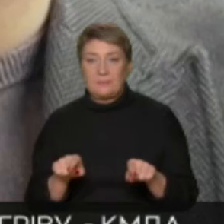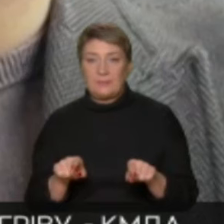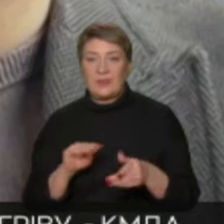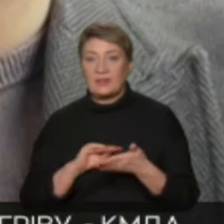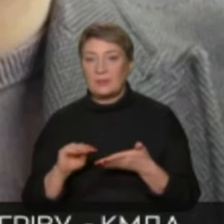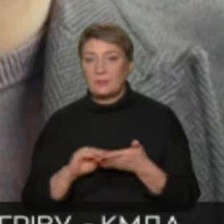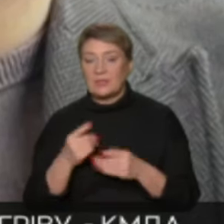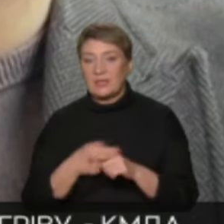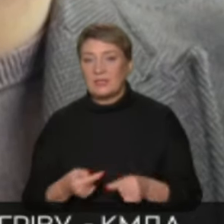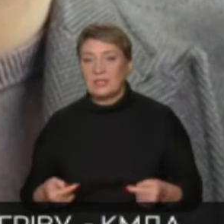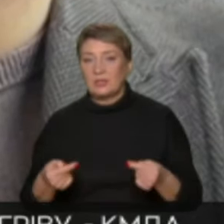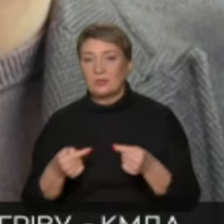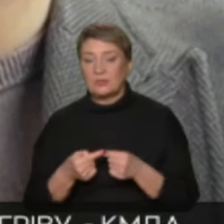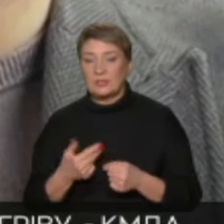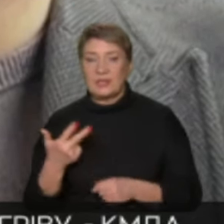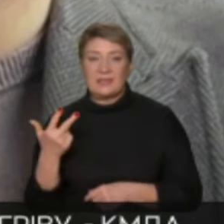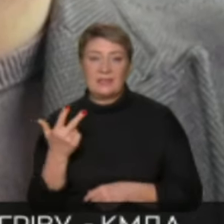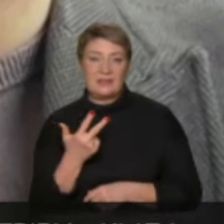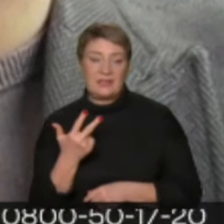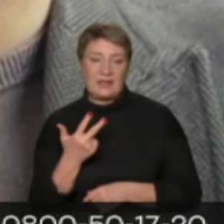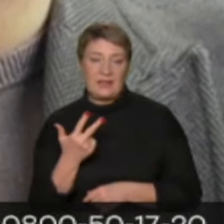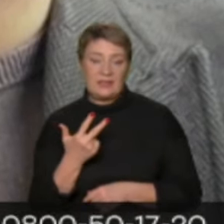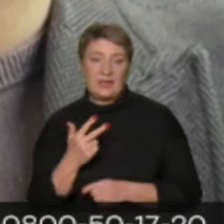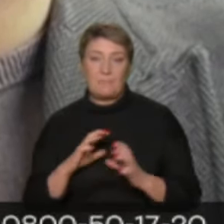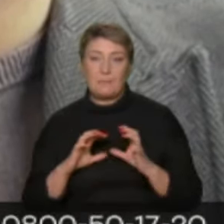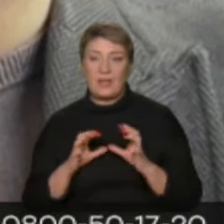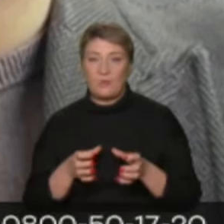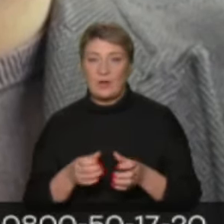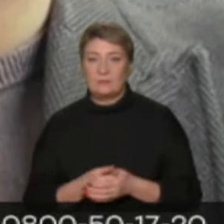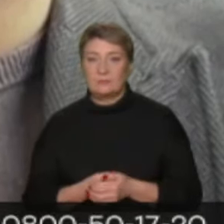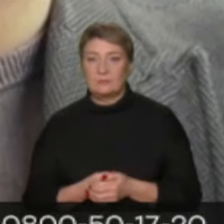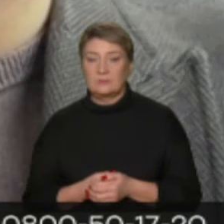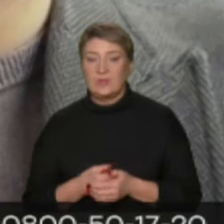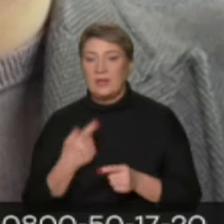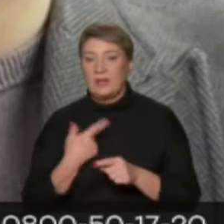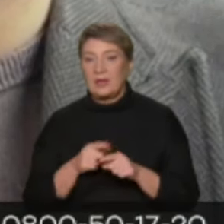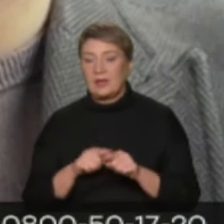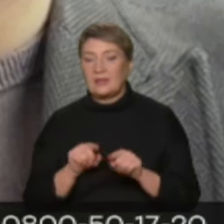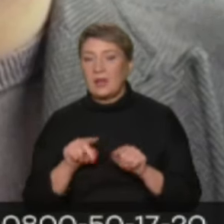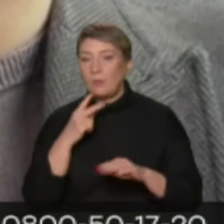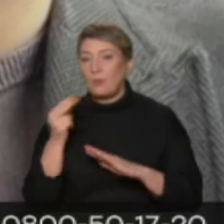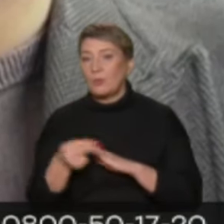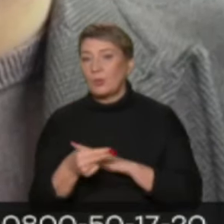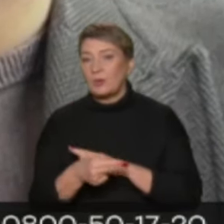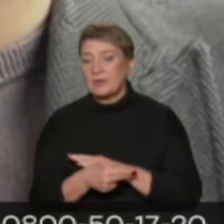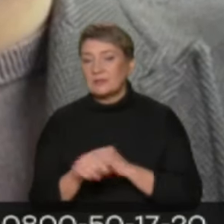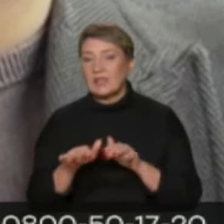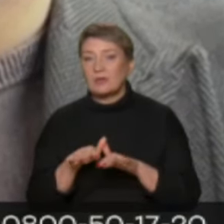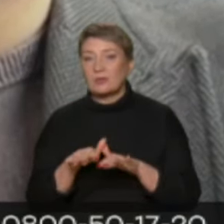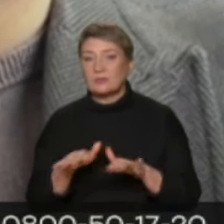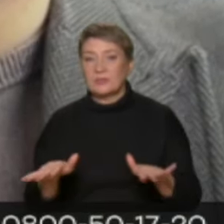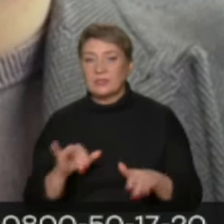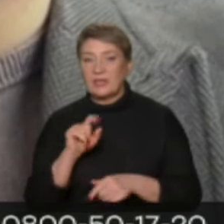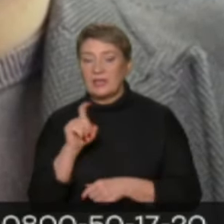це вже точно третя мірова. Тобто ця пропаганда, мені здається, скоріше вона розповсюджувалася з